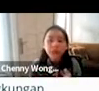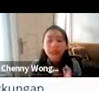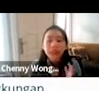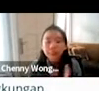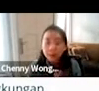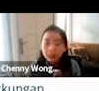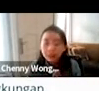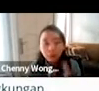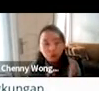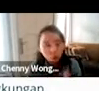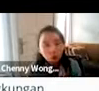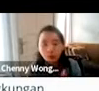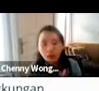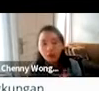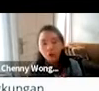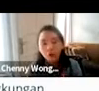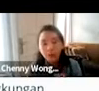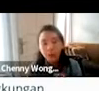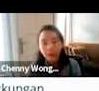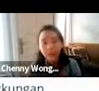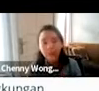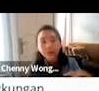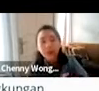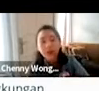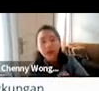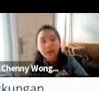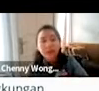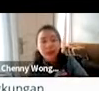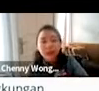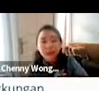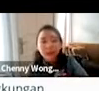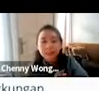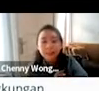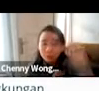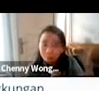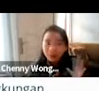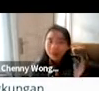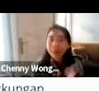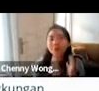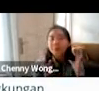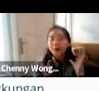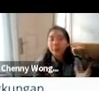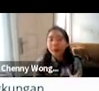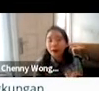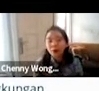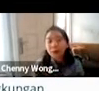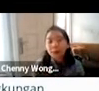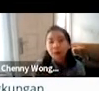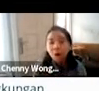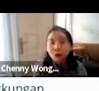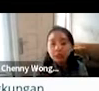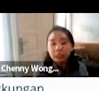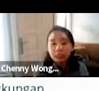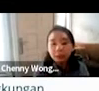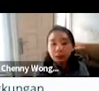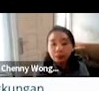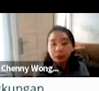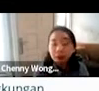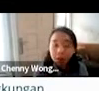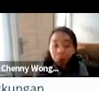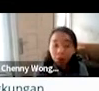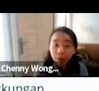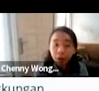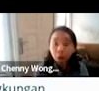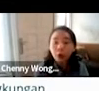clean menjadi tidak tepat dan justru merugikan konsumen sendiri nah soal setelah Mengerti bagaimana dengan konsep dan watching